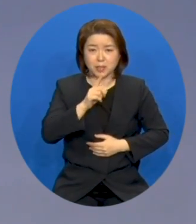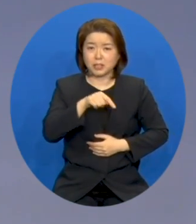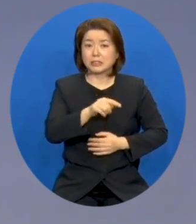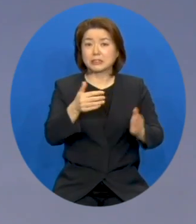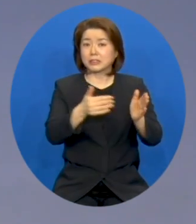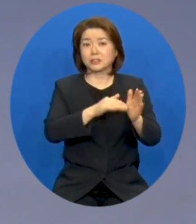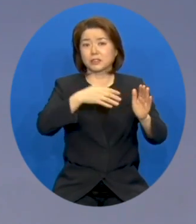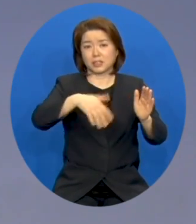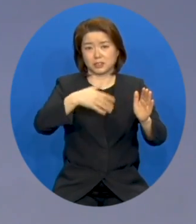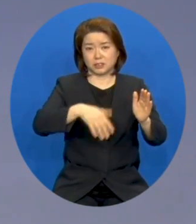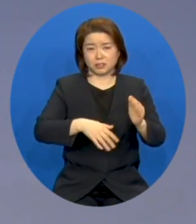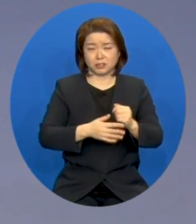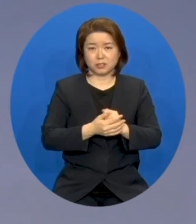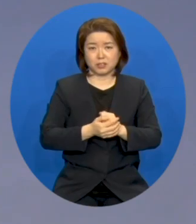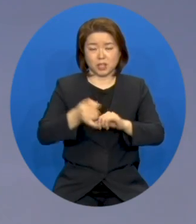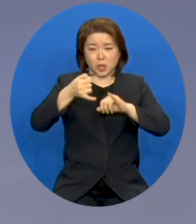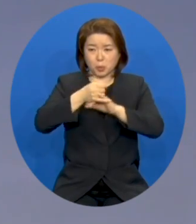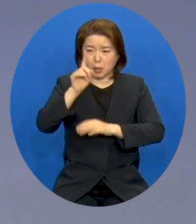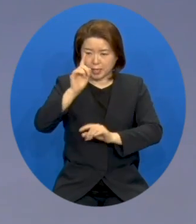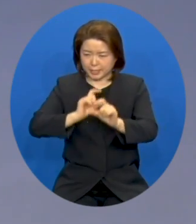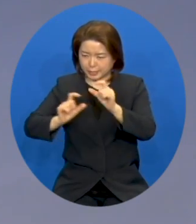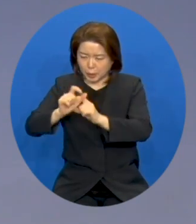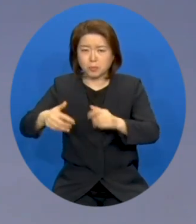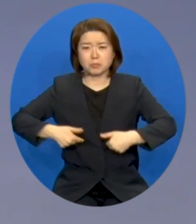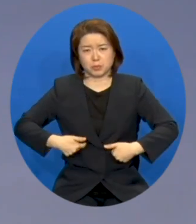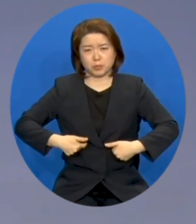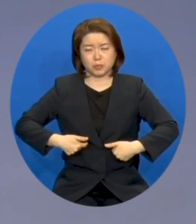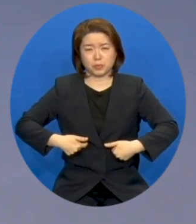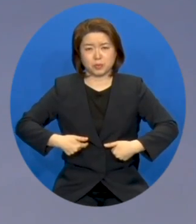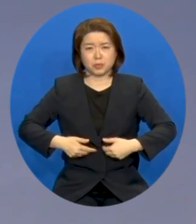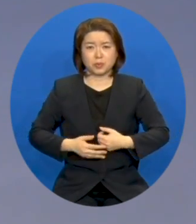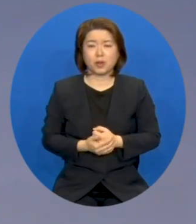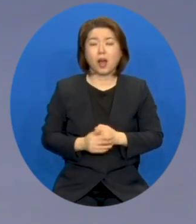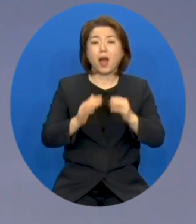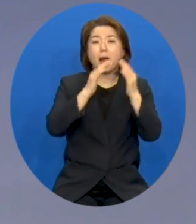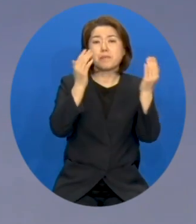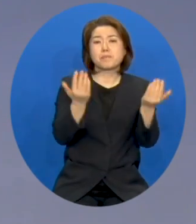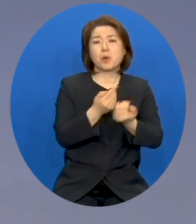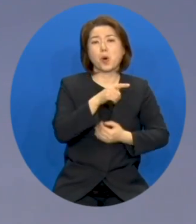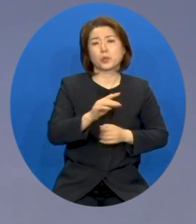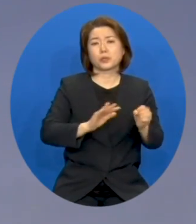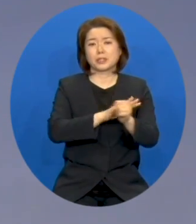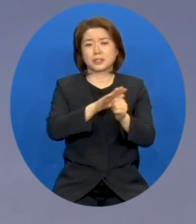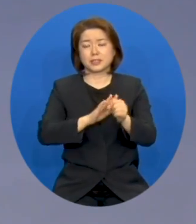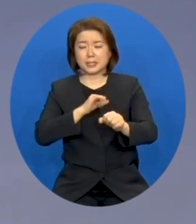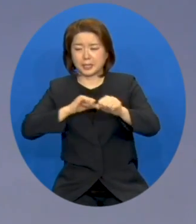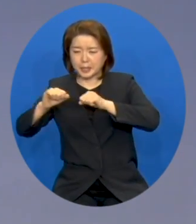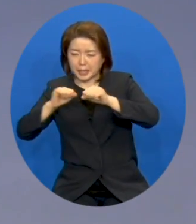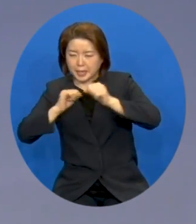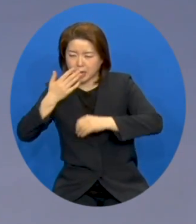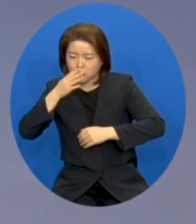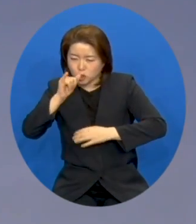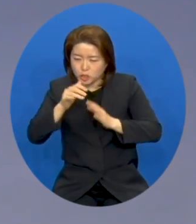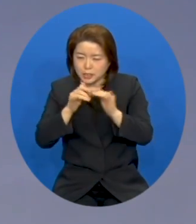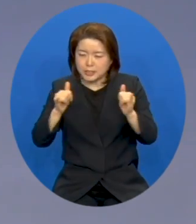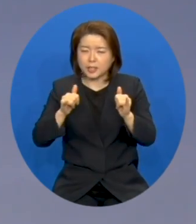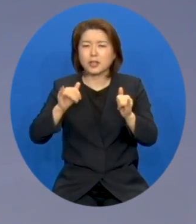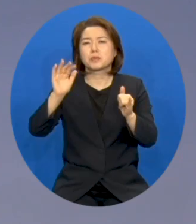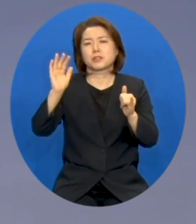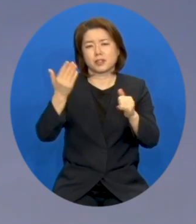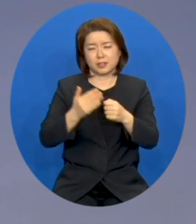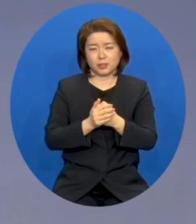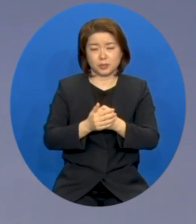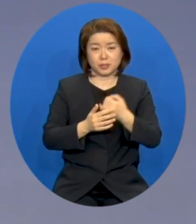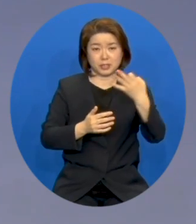아닙니다. 반드시 하나가 더 가야 합니다. 모든 것을 사랑으로 행할 수 있는 사람이 되어야 하는 거죠.